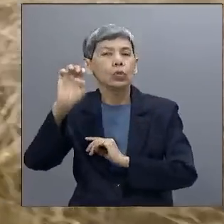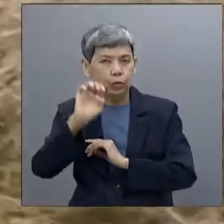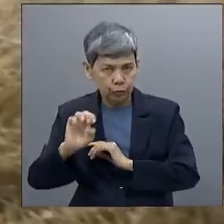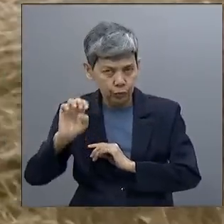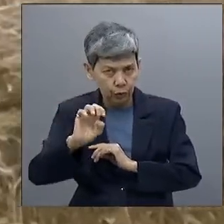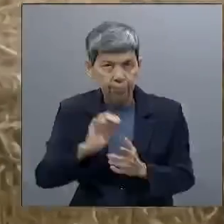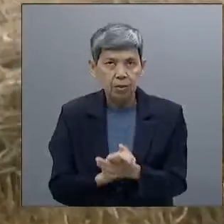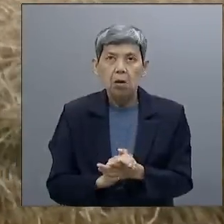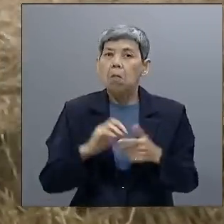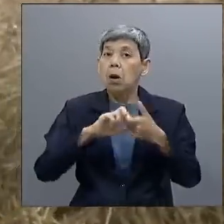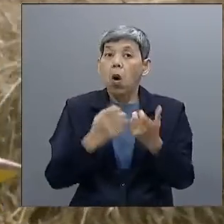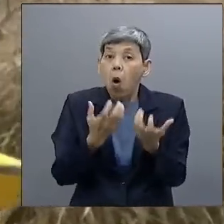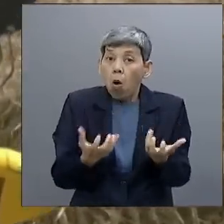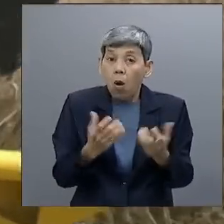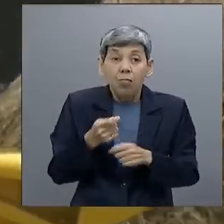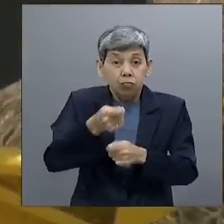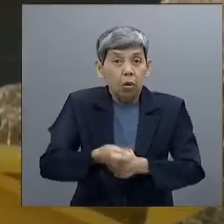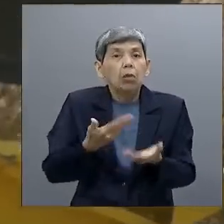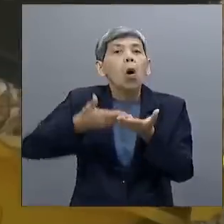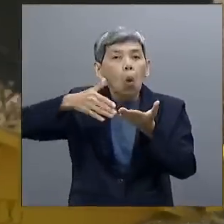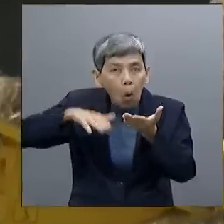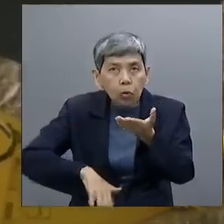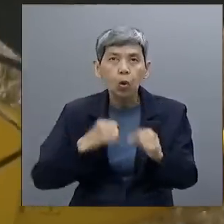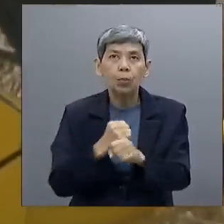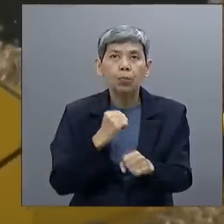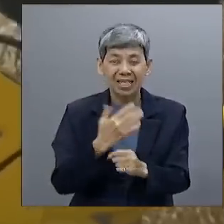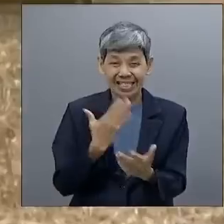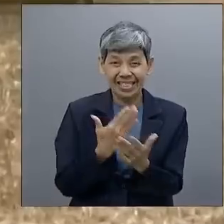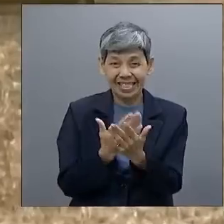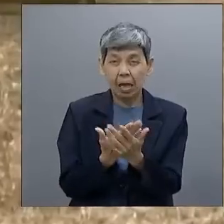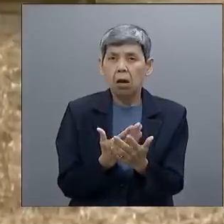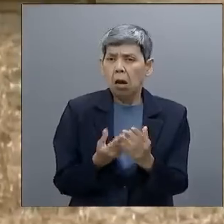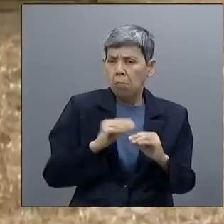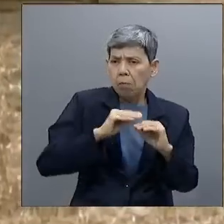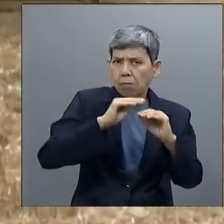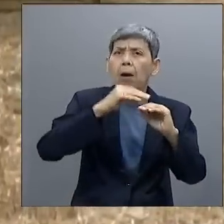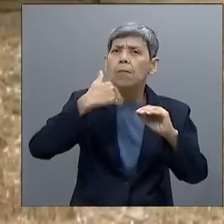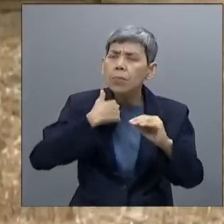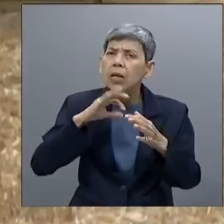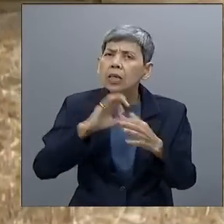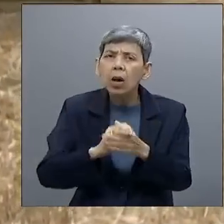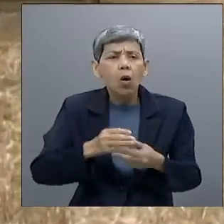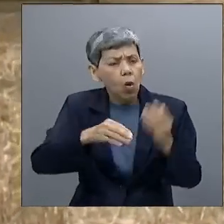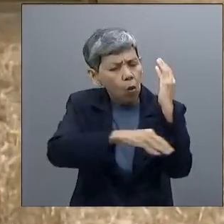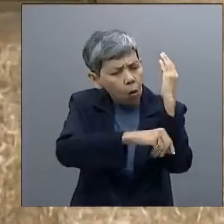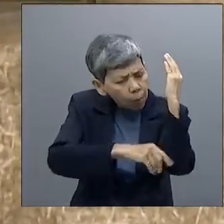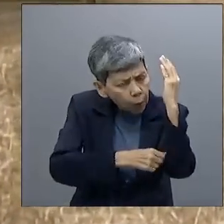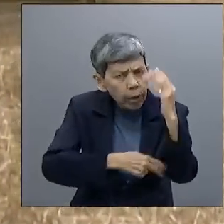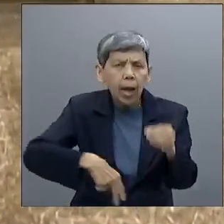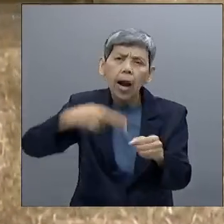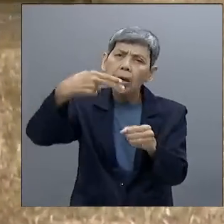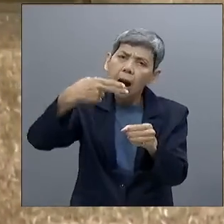จนราคาสินค้าการเกษตรตกต่ำทั้งๆที่ต้นทุนการผลิตสูงขึ้นไม่ว่าจะเป็นค่าปุ๋ยค่าเชื้อเพลิง